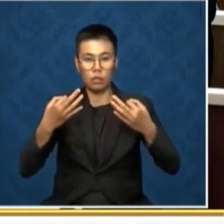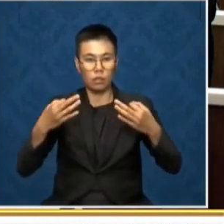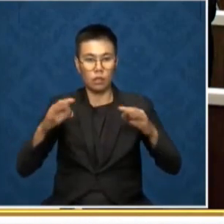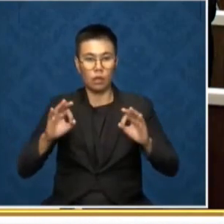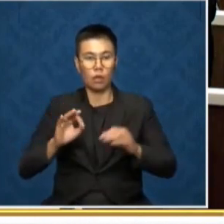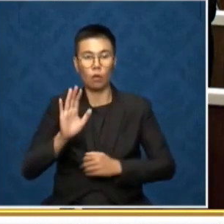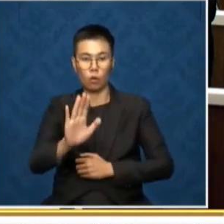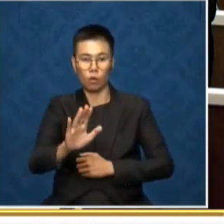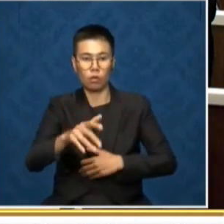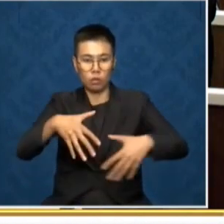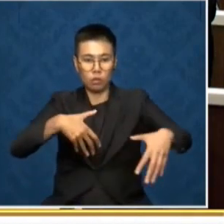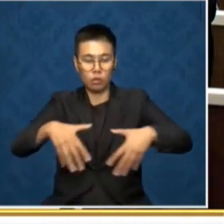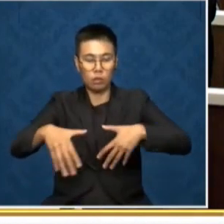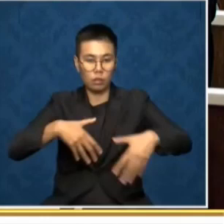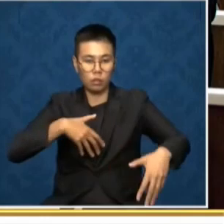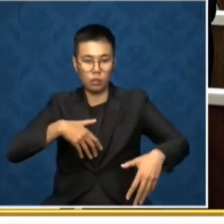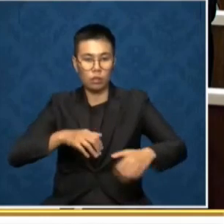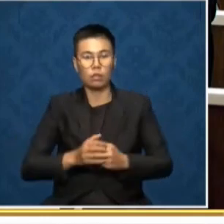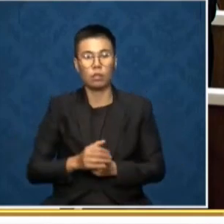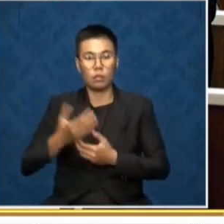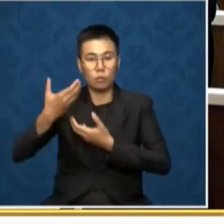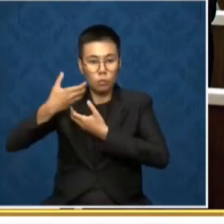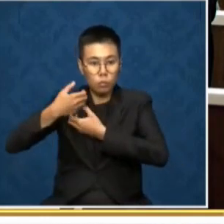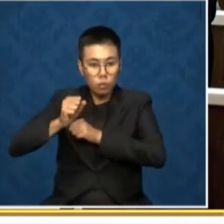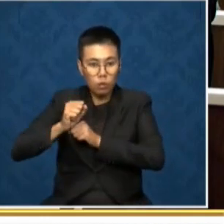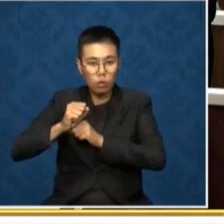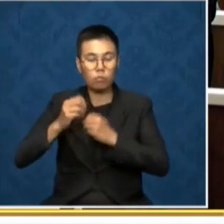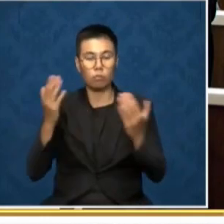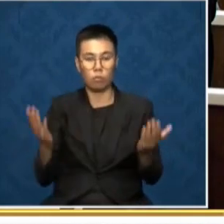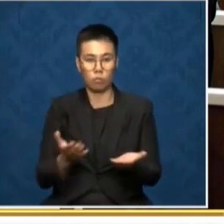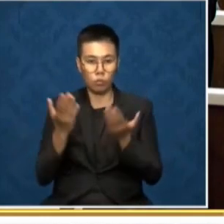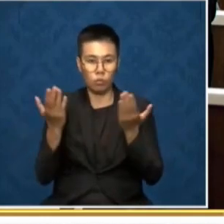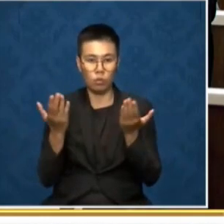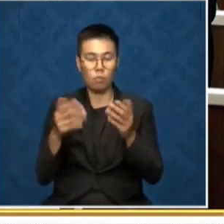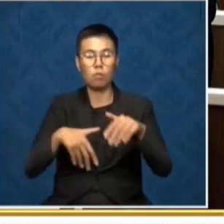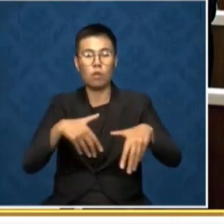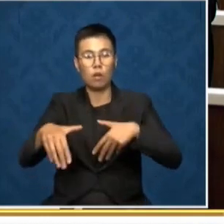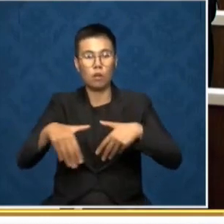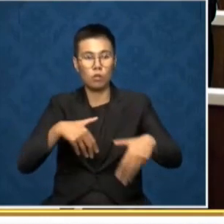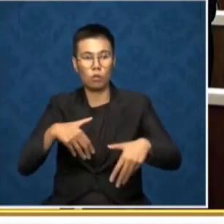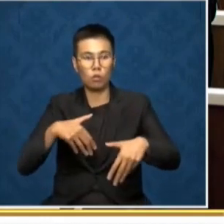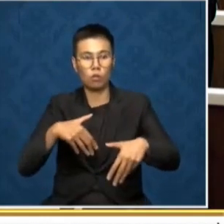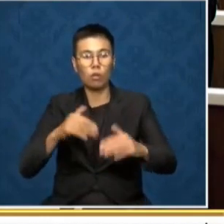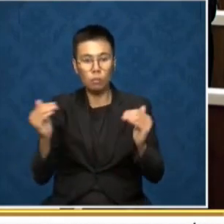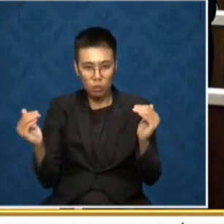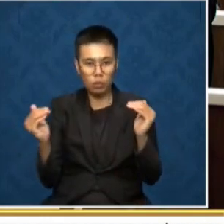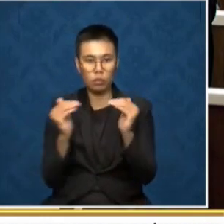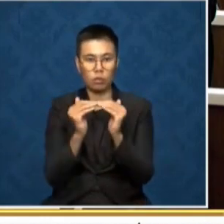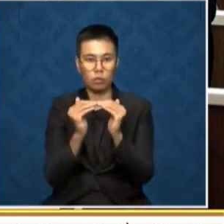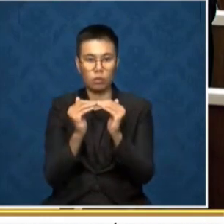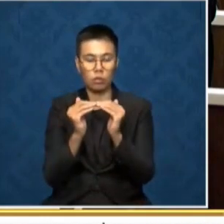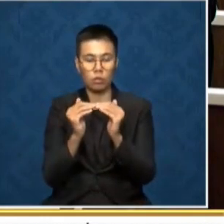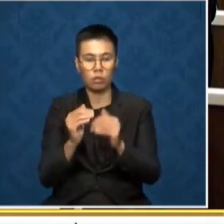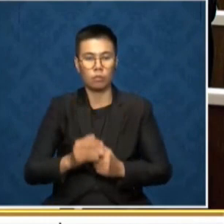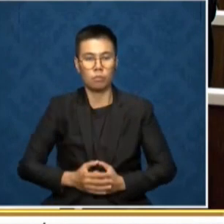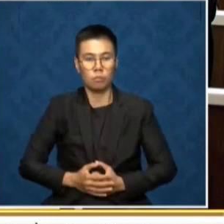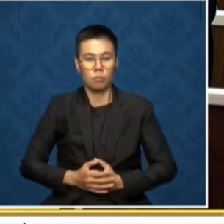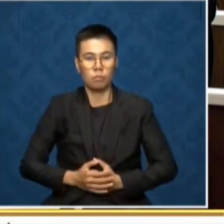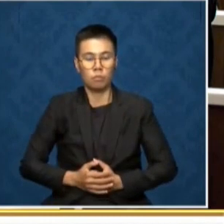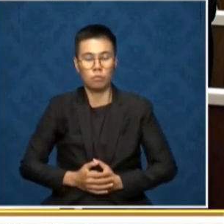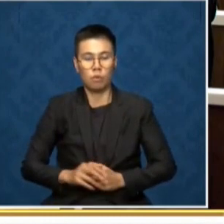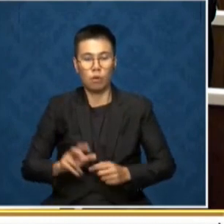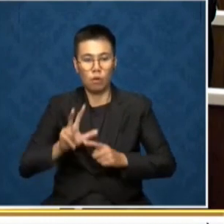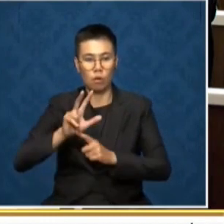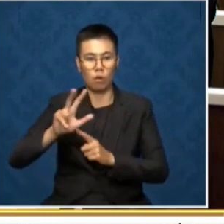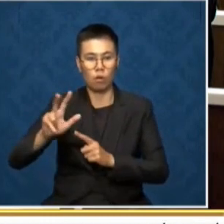พของประชาชนที่พรรคประชาธิปัตย์ส่งเสริมให้ประชาชนมีสิทธิเสรีภาพมากขึ้น